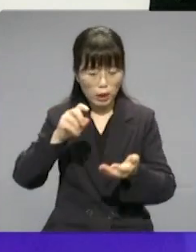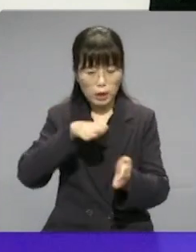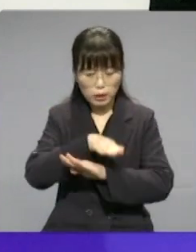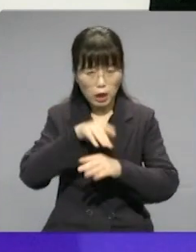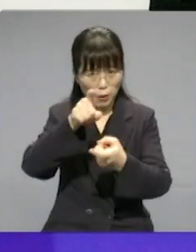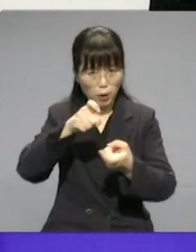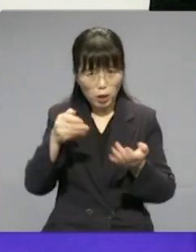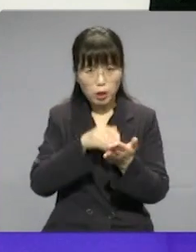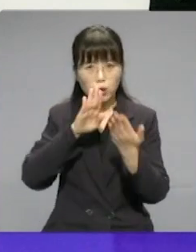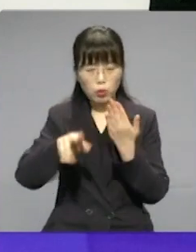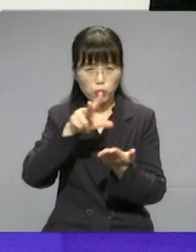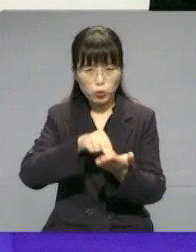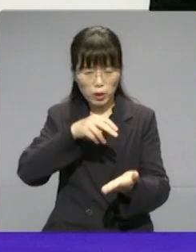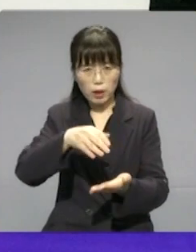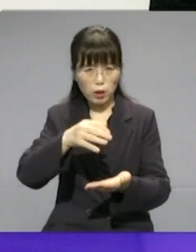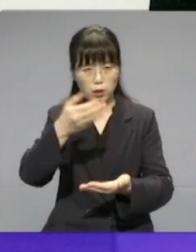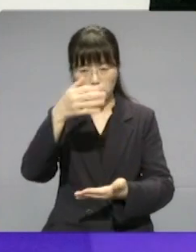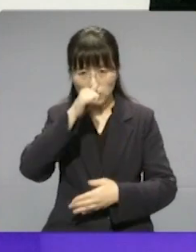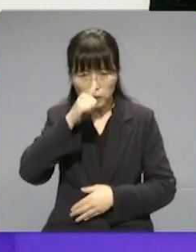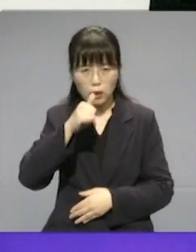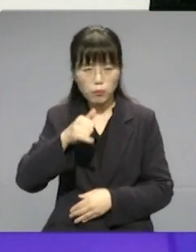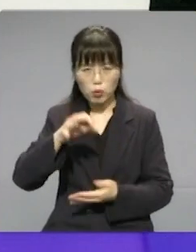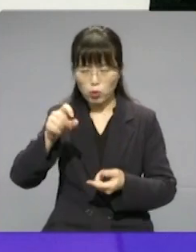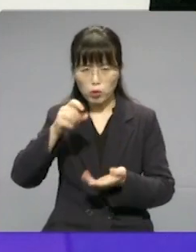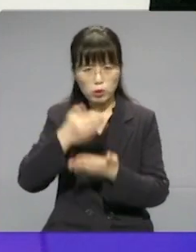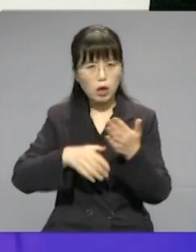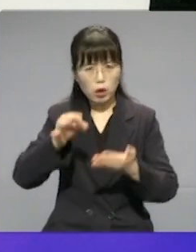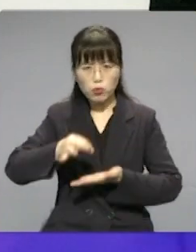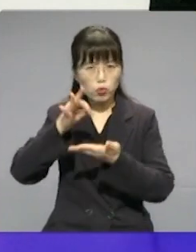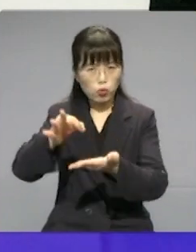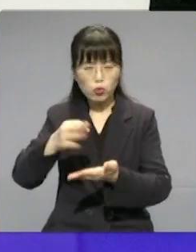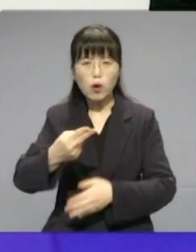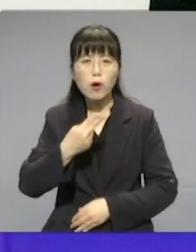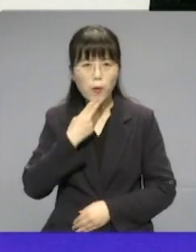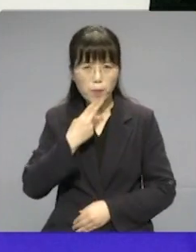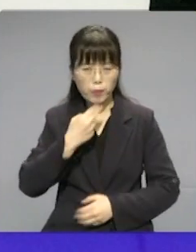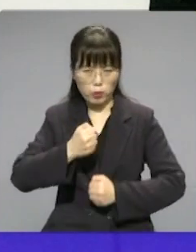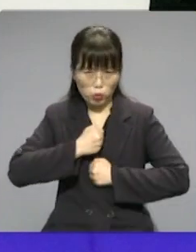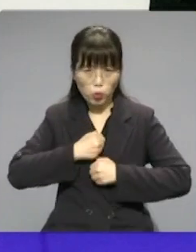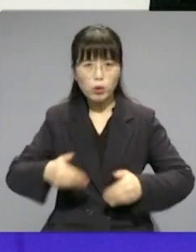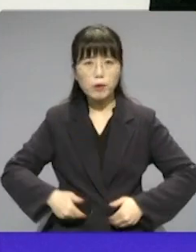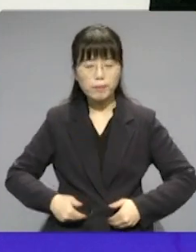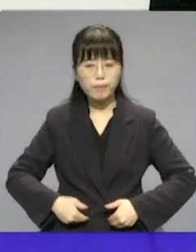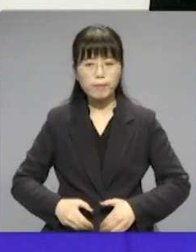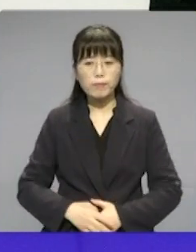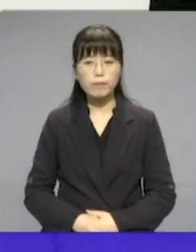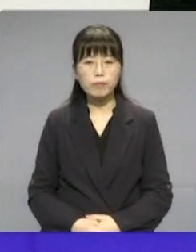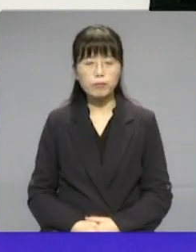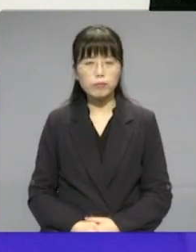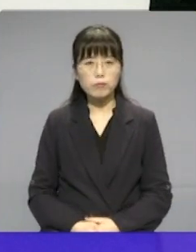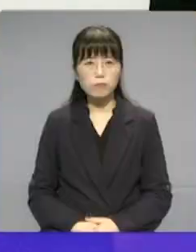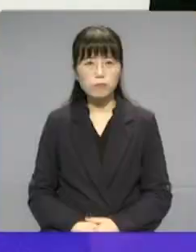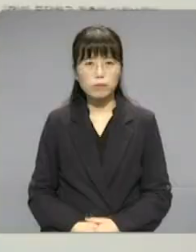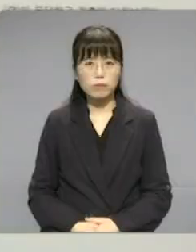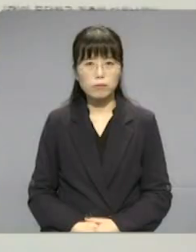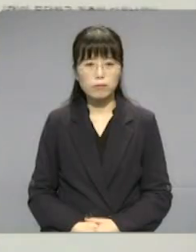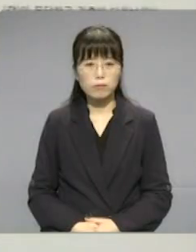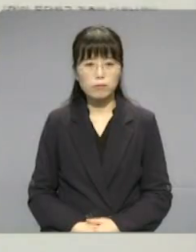뒤 문제가 있다면서 잔금을 주지 않는 수법인데 주의가 필요합니다. 황정환 기자입니다.